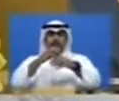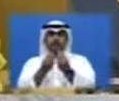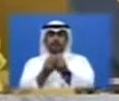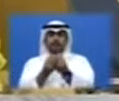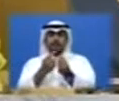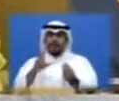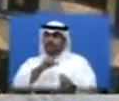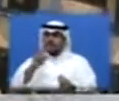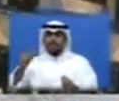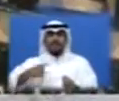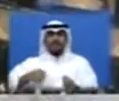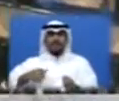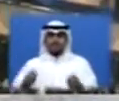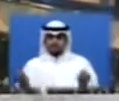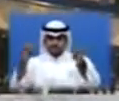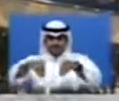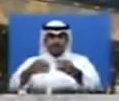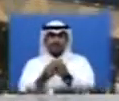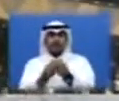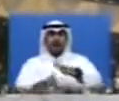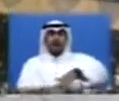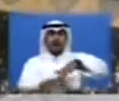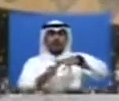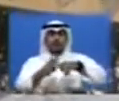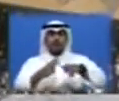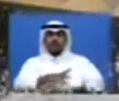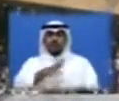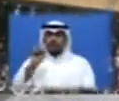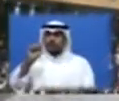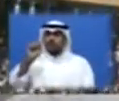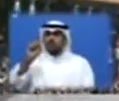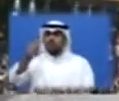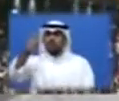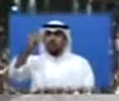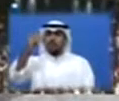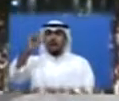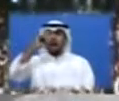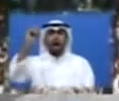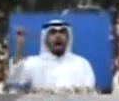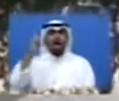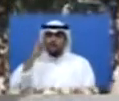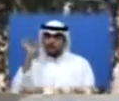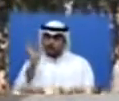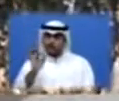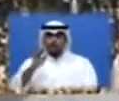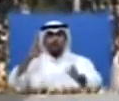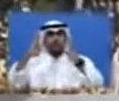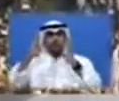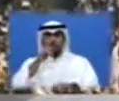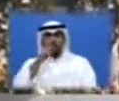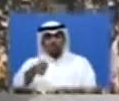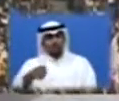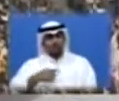الجابر الصباح حفظه الله ورعاه كقائد للعمل الإنساني كان محل إشادات دولية كبيرة ومحلية